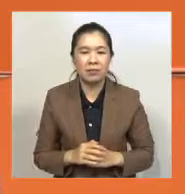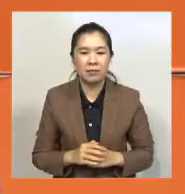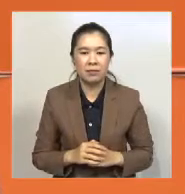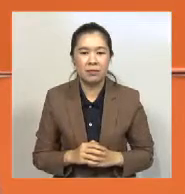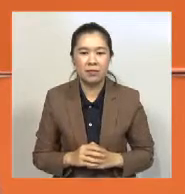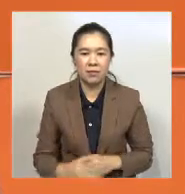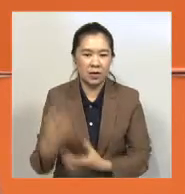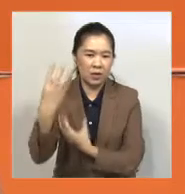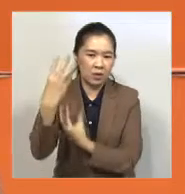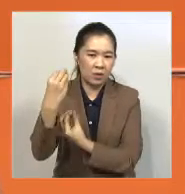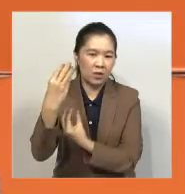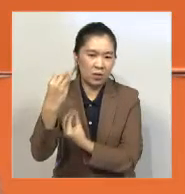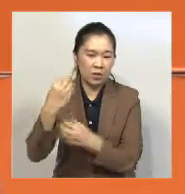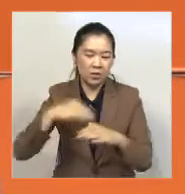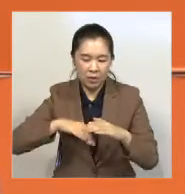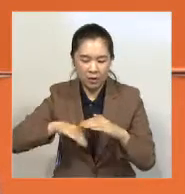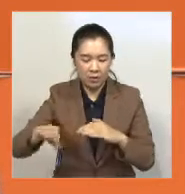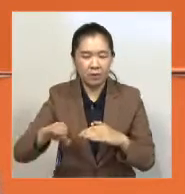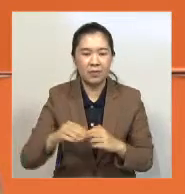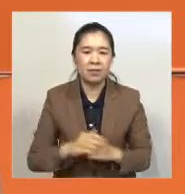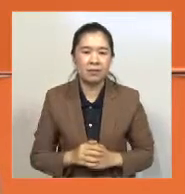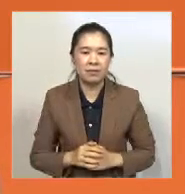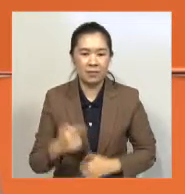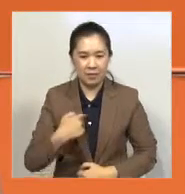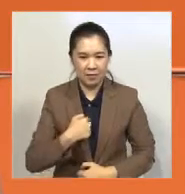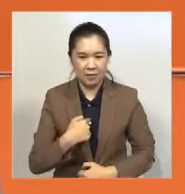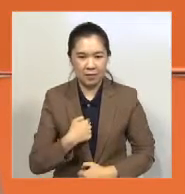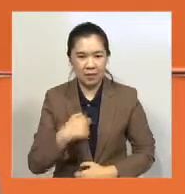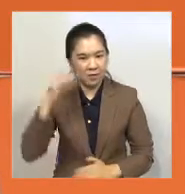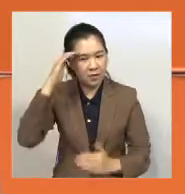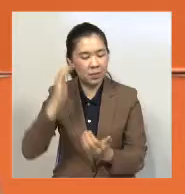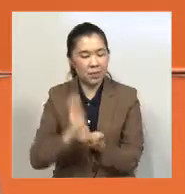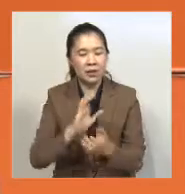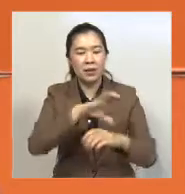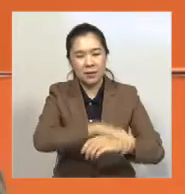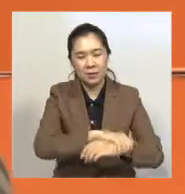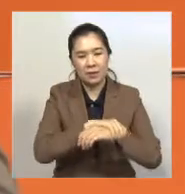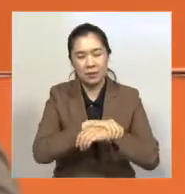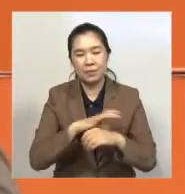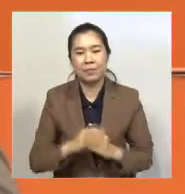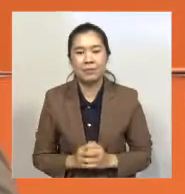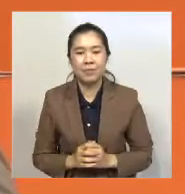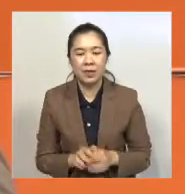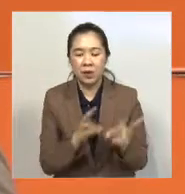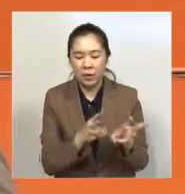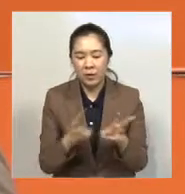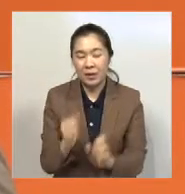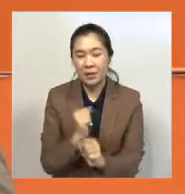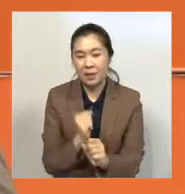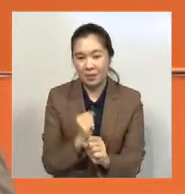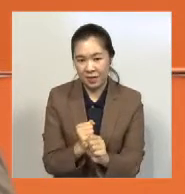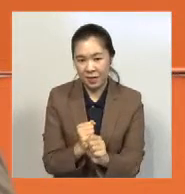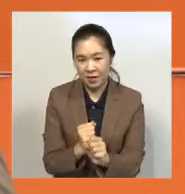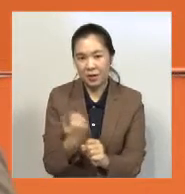ฝืนสัญญาณไฟจราจรอย่างแน่นอนเราถึงจะมีการจับกุมเพราะฉะนั้นในการดำเนินการตรงนี้มีทั้ง